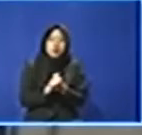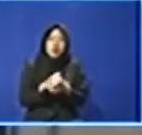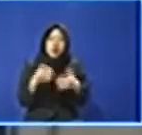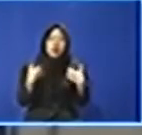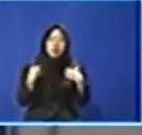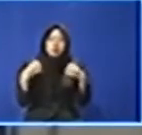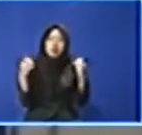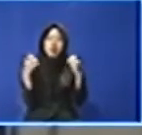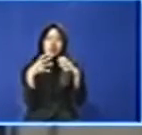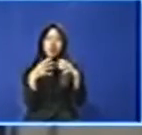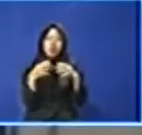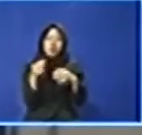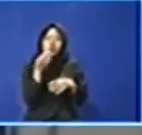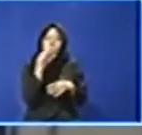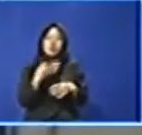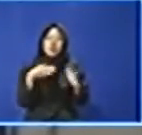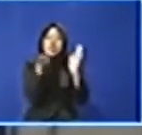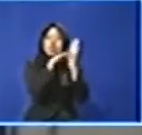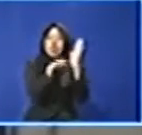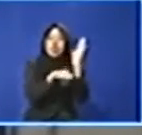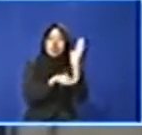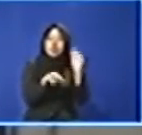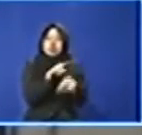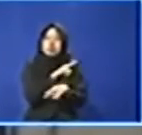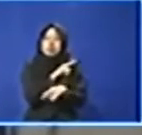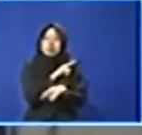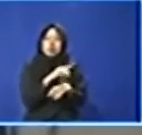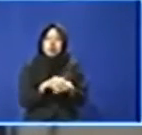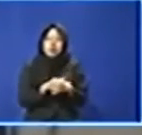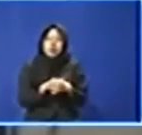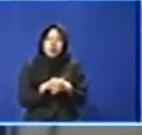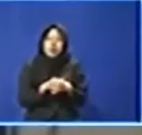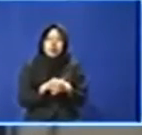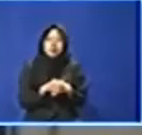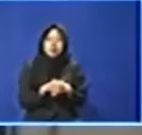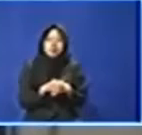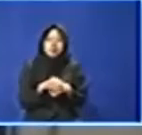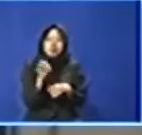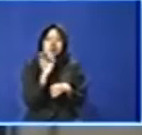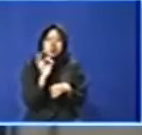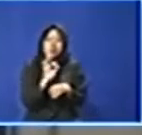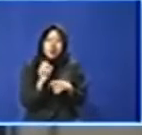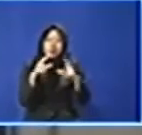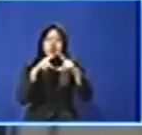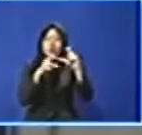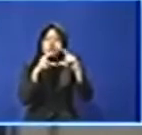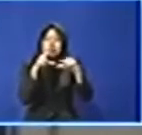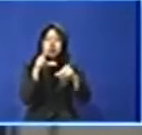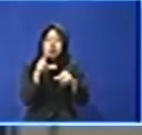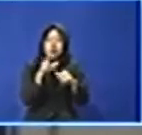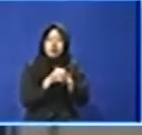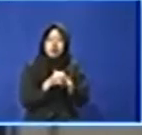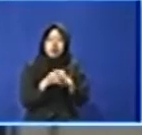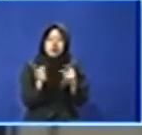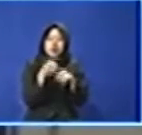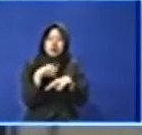punya standart memang pernyataan rezeki masih diperlukan masyarakat tapi tidak boleh asal saja Jadi kalau